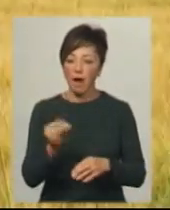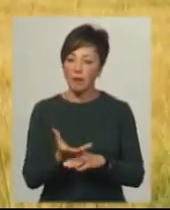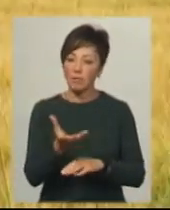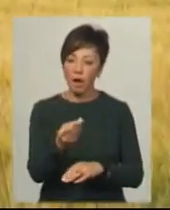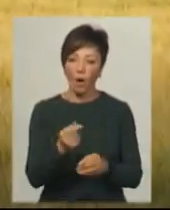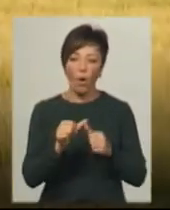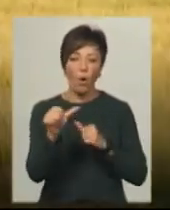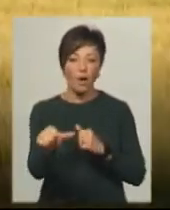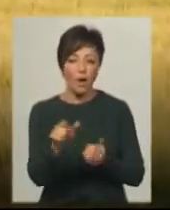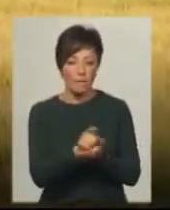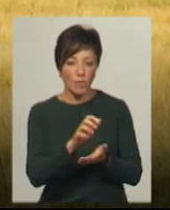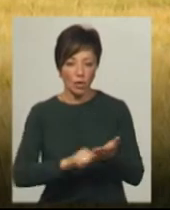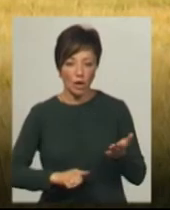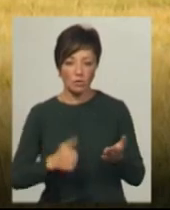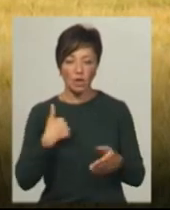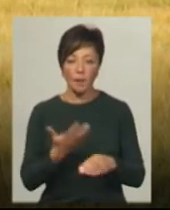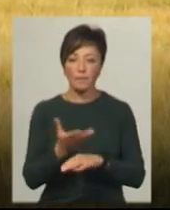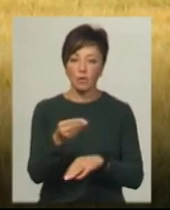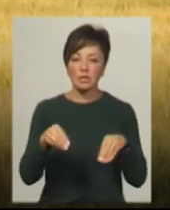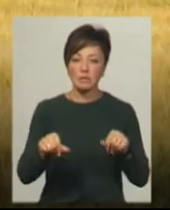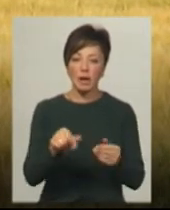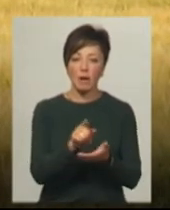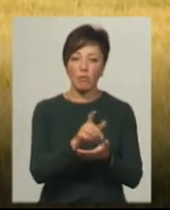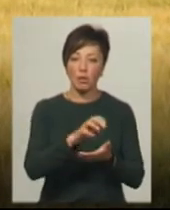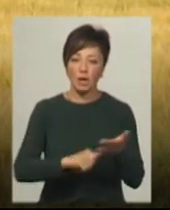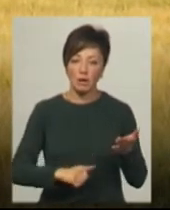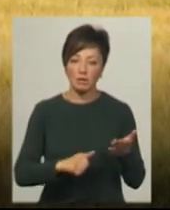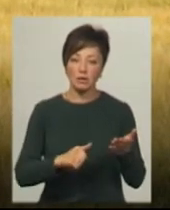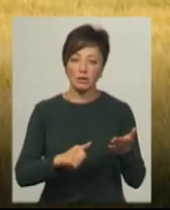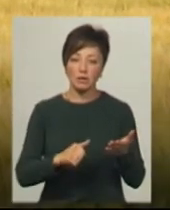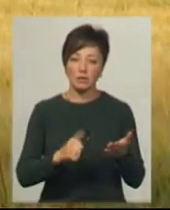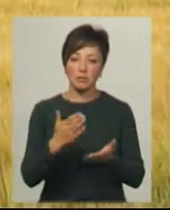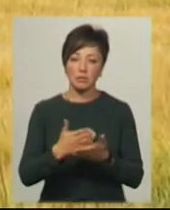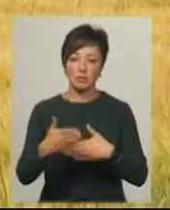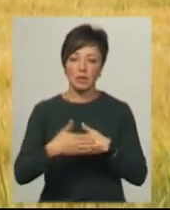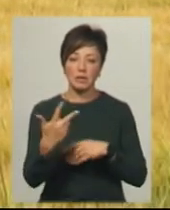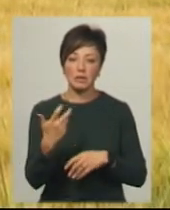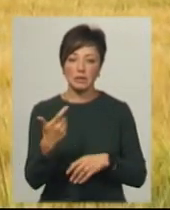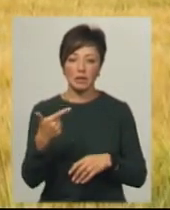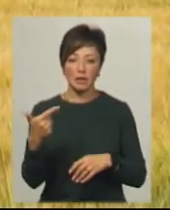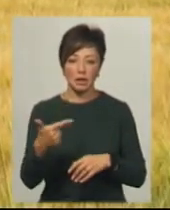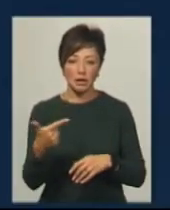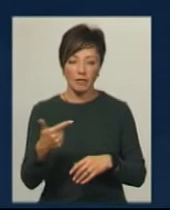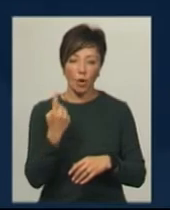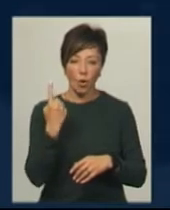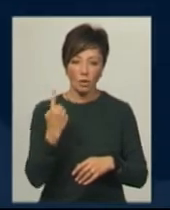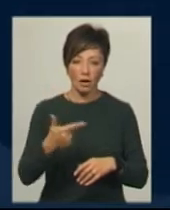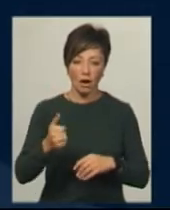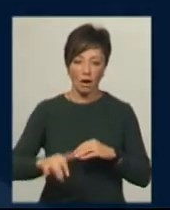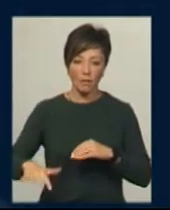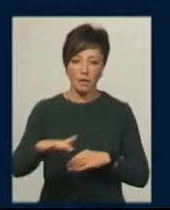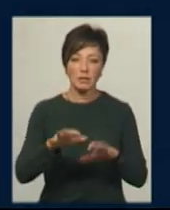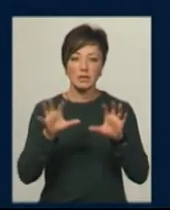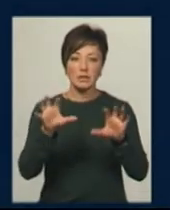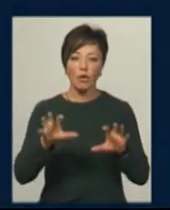податок. За свою землю я плачу земельний податок. Він складає приблизно 300 гривень з гектара. За законом,